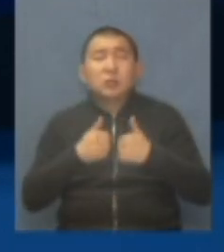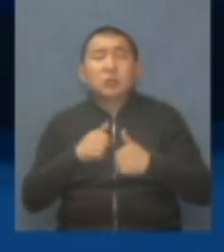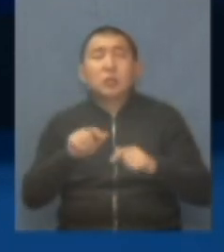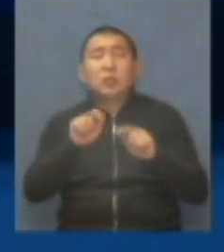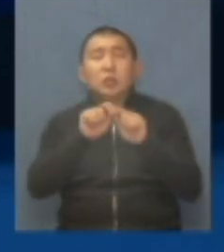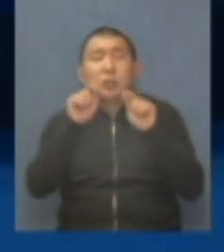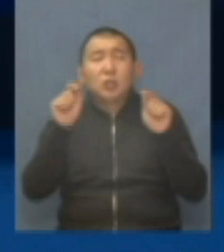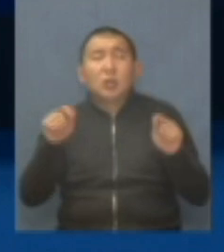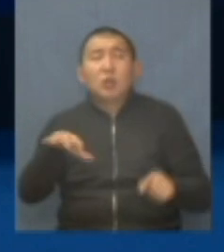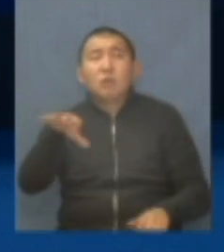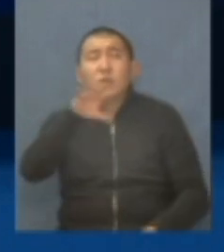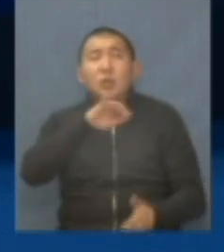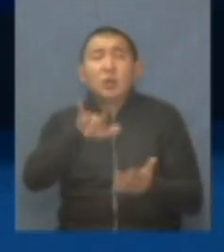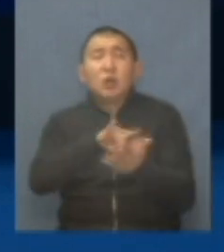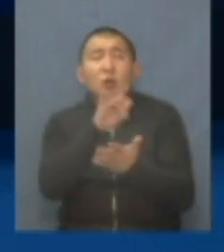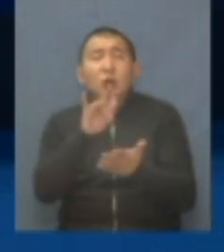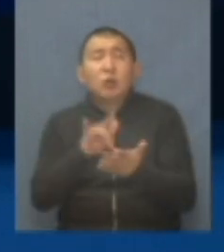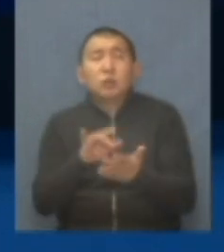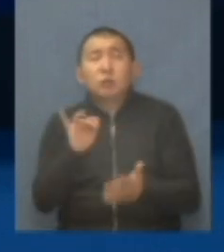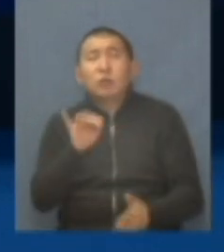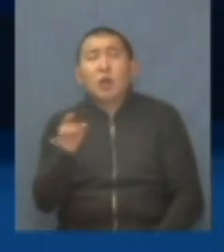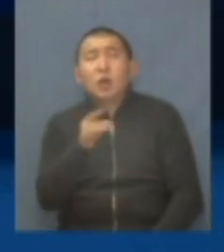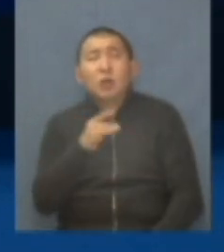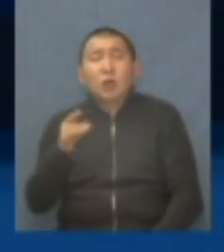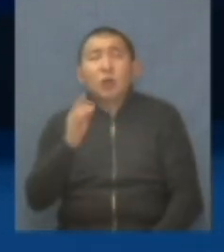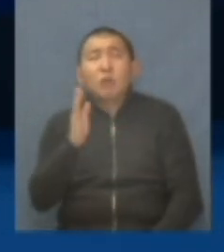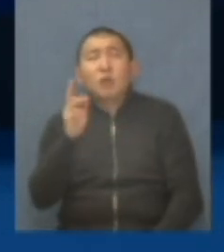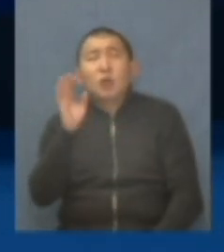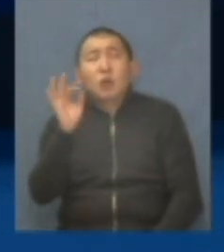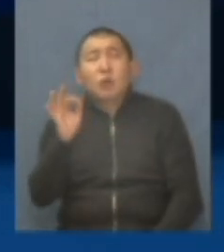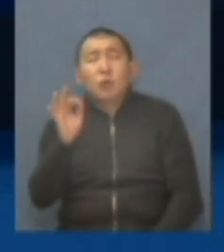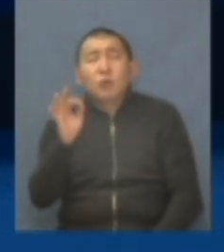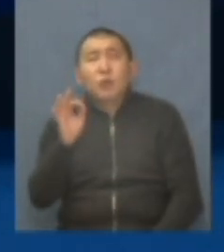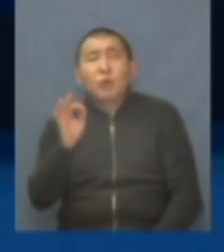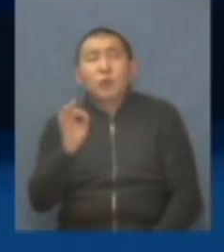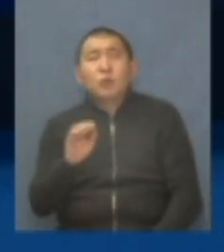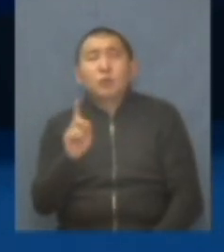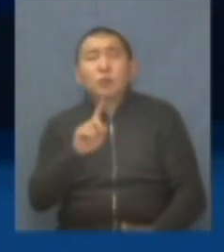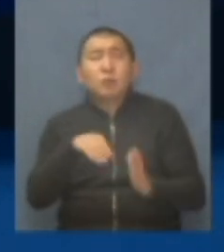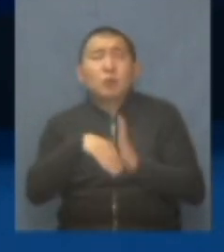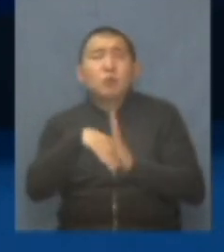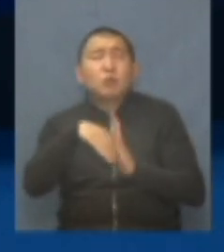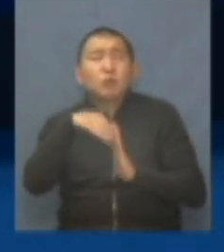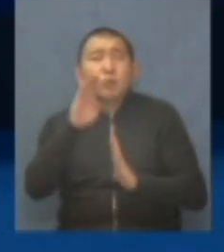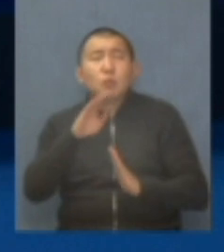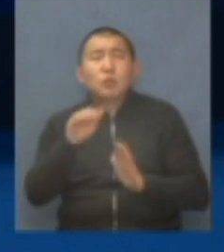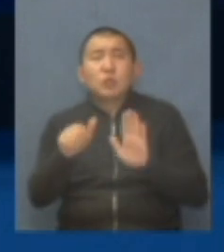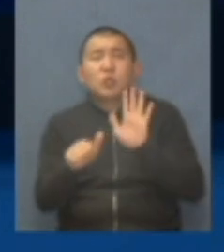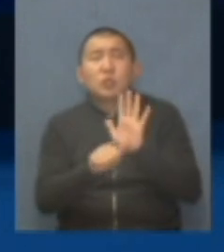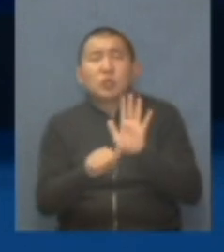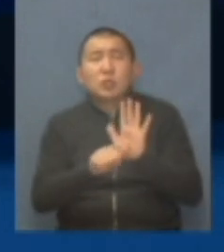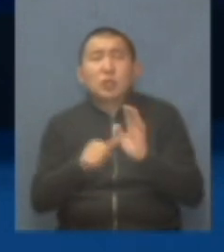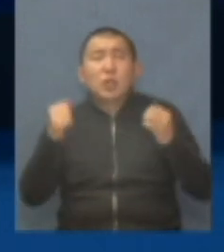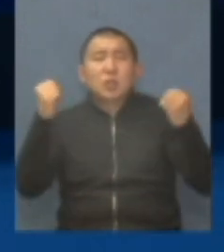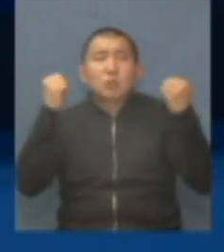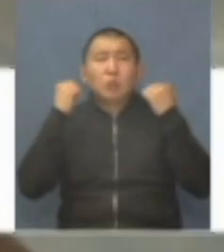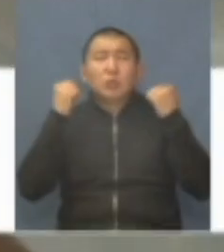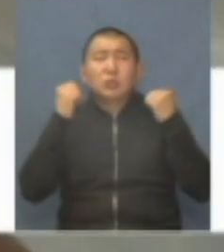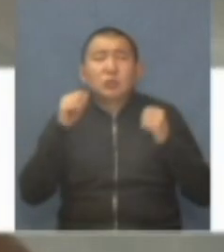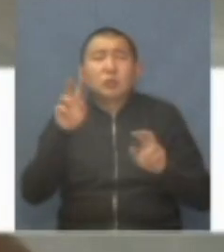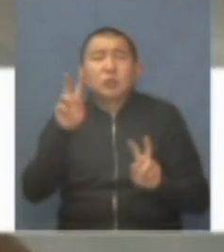открытии из всех городов и районов Восточного Казахстана, чтобы сразиться за звание лучших в 6 спортивных дисциплинах.